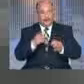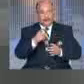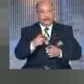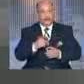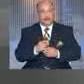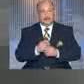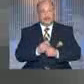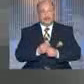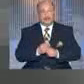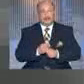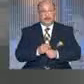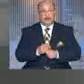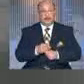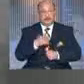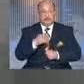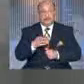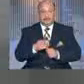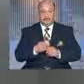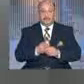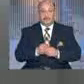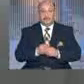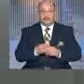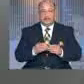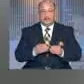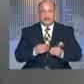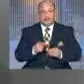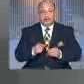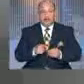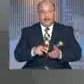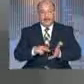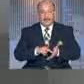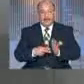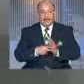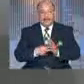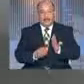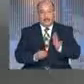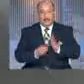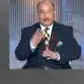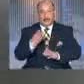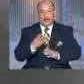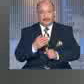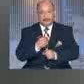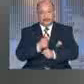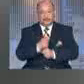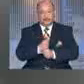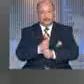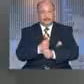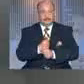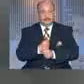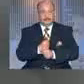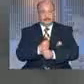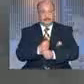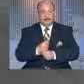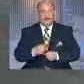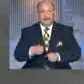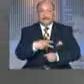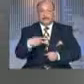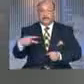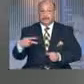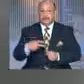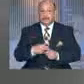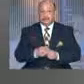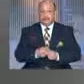أسمدة كيماوية من المواد العضوية الموجودة، والديشي الآخرين سوليد كيما البلاستيك والحديد تعاود تراسكلهم باش يكونوا